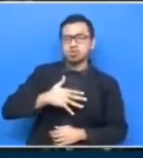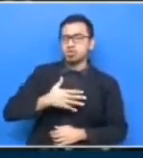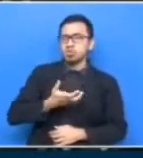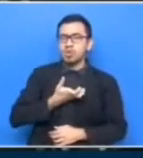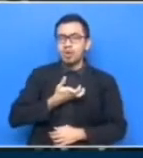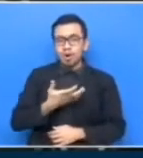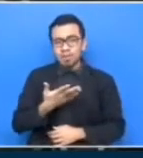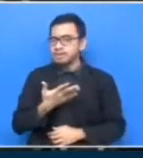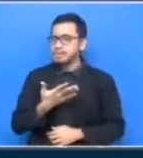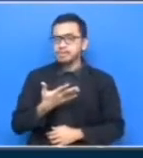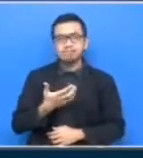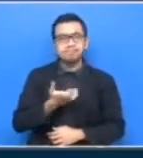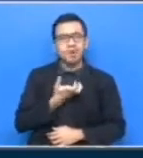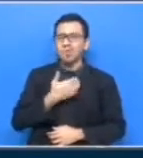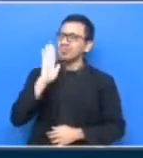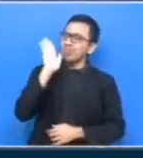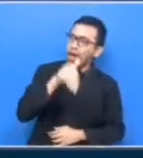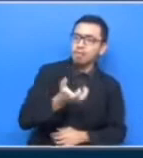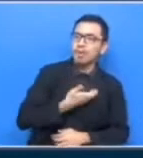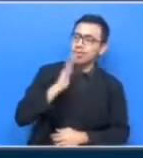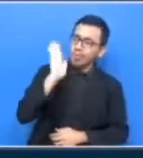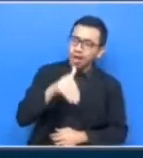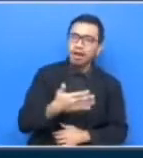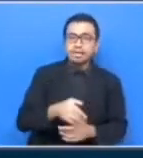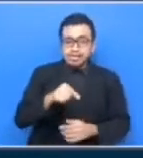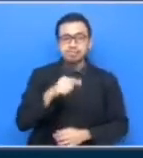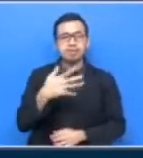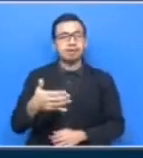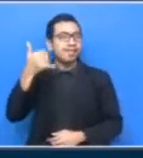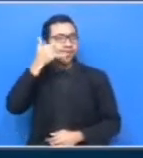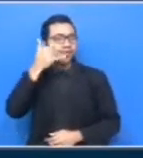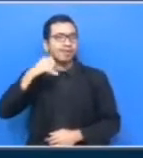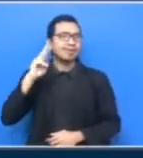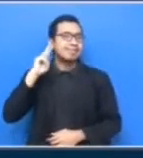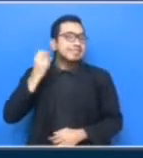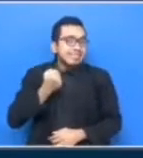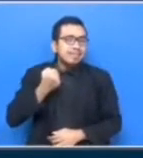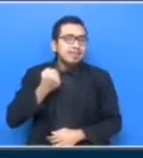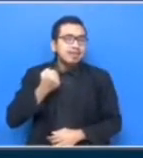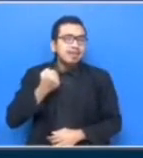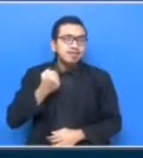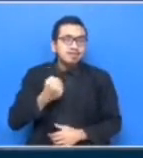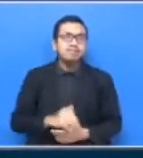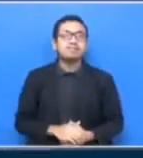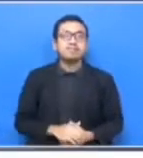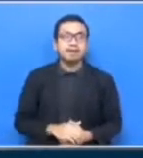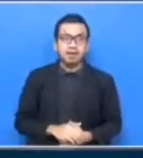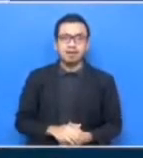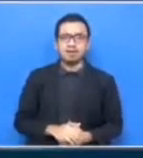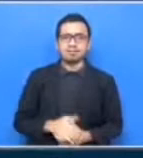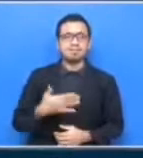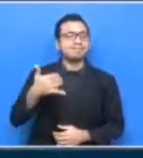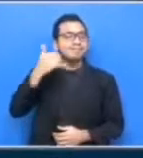segera pulang dia sempat telepon istrinya bahwa sebenarnya sudah sembuh cuma ditahan begitu